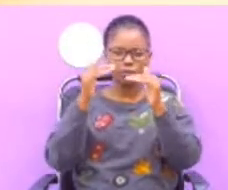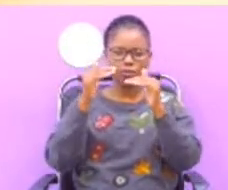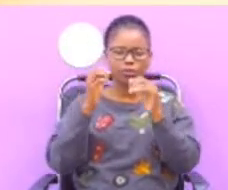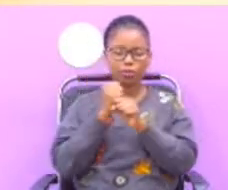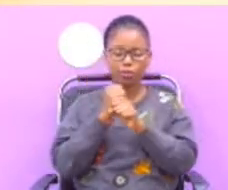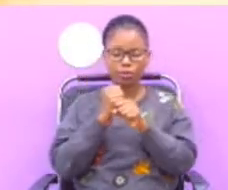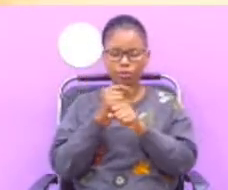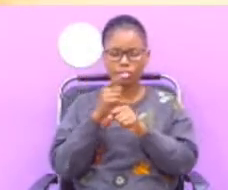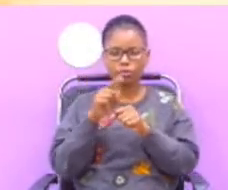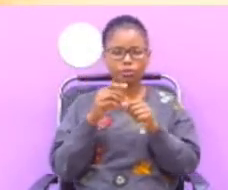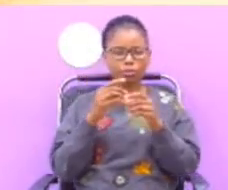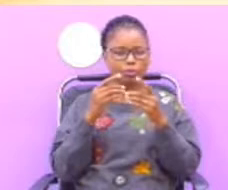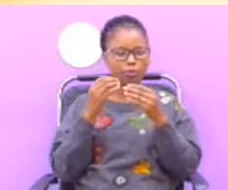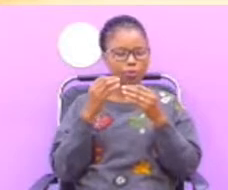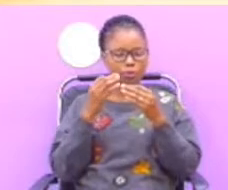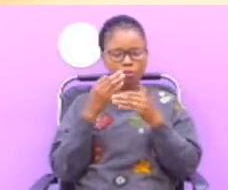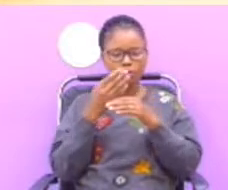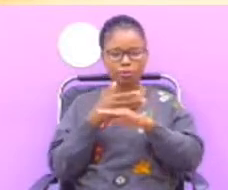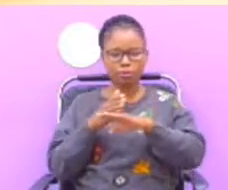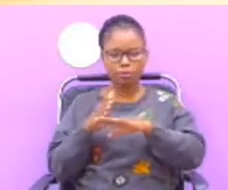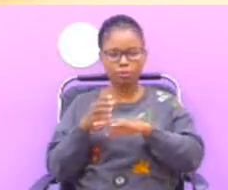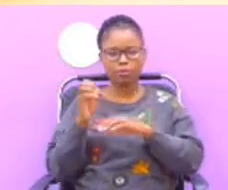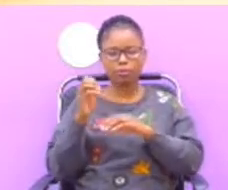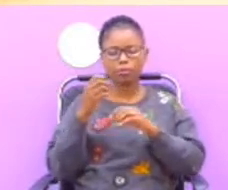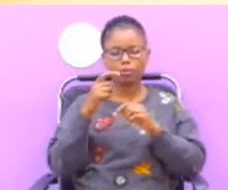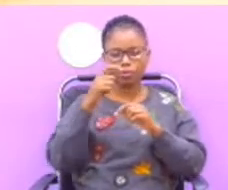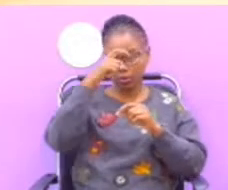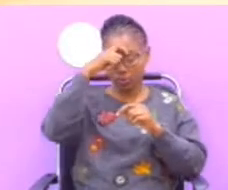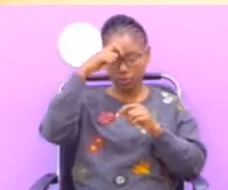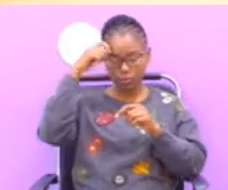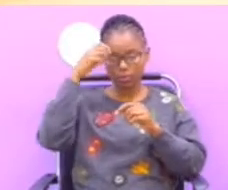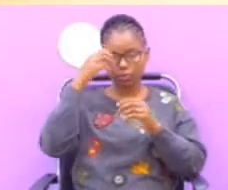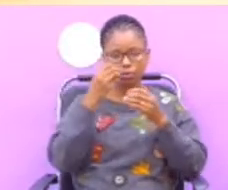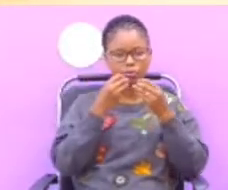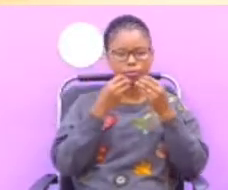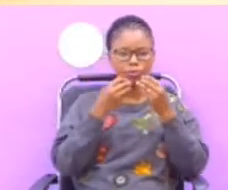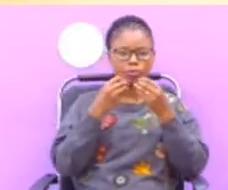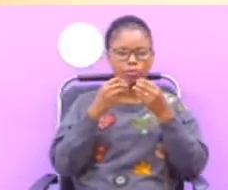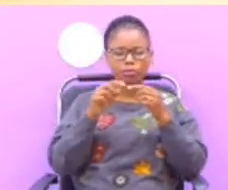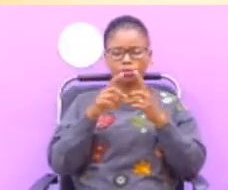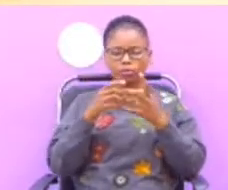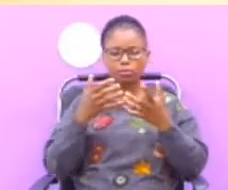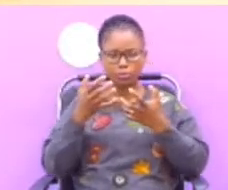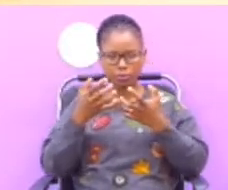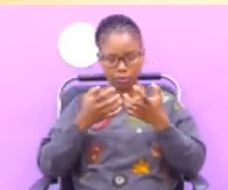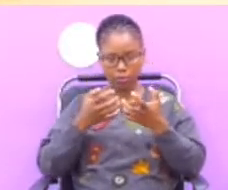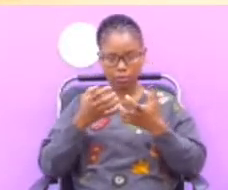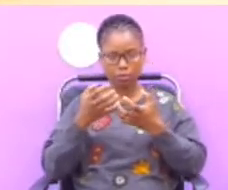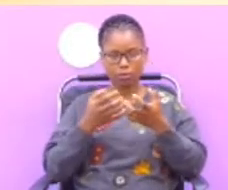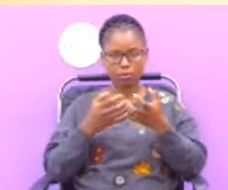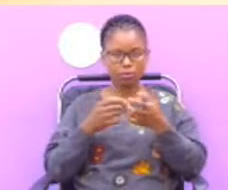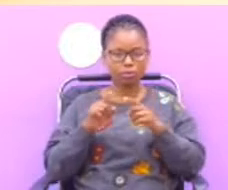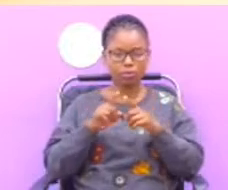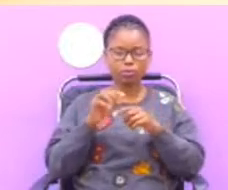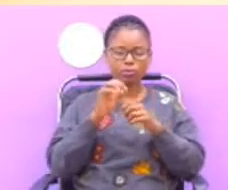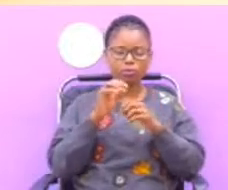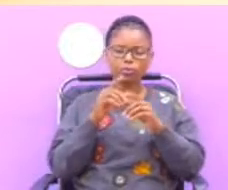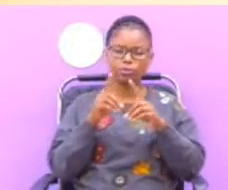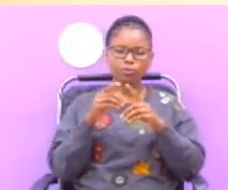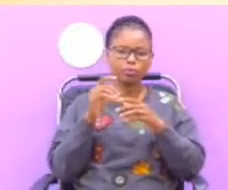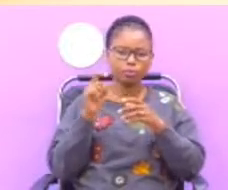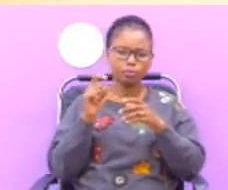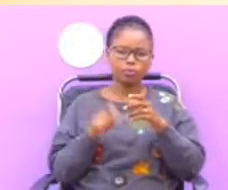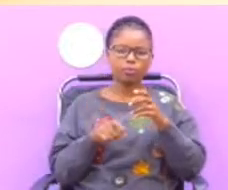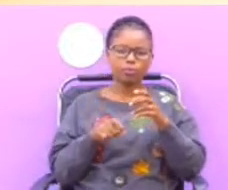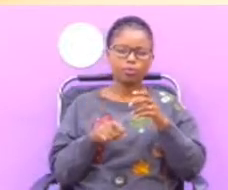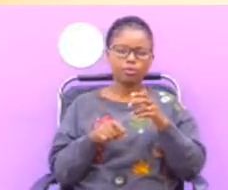tũhũ wĩra ũrĩa ũraruta nĩ ũkũrĩa umithio wa wĩra ũcio biacara ĩrĩa ũraruta nĩ ũkũrĩa umithio wa biacara ĩyo gũtirĩ kĩndũ